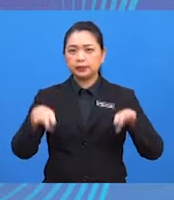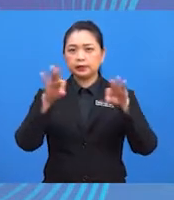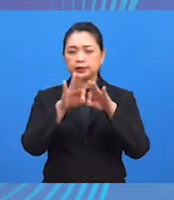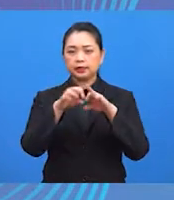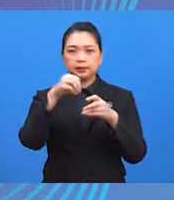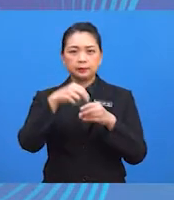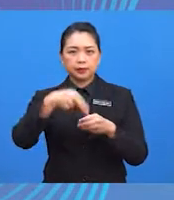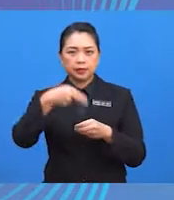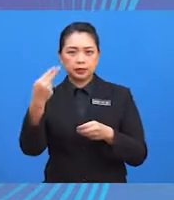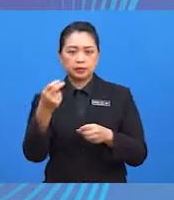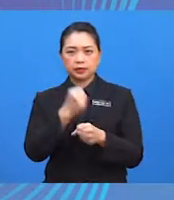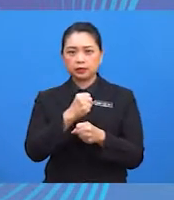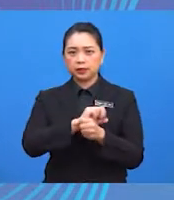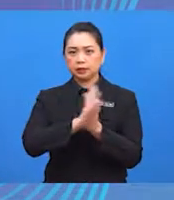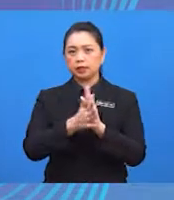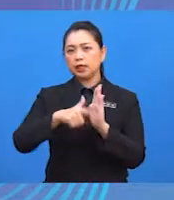sesuai.